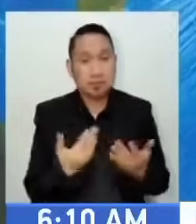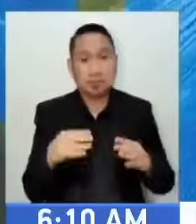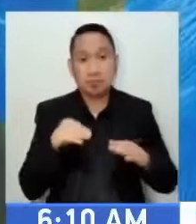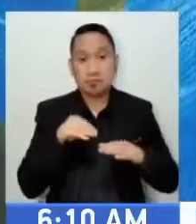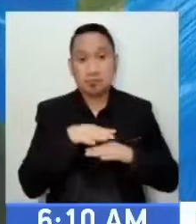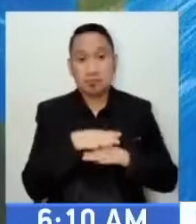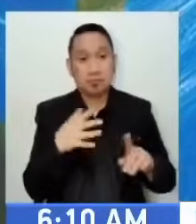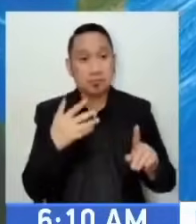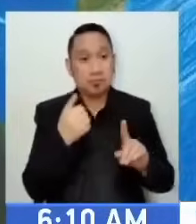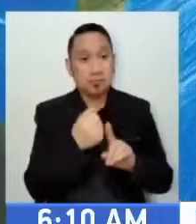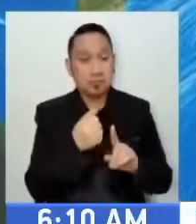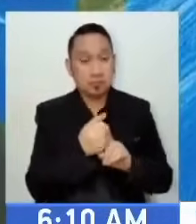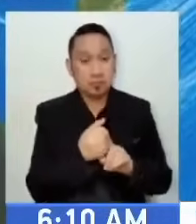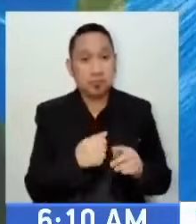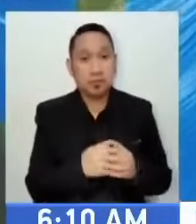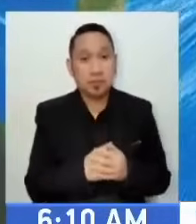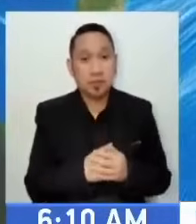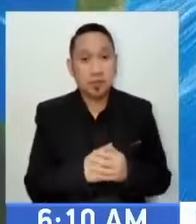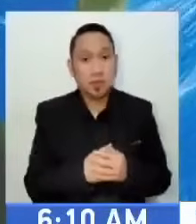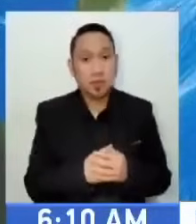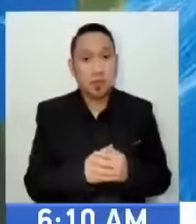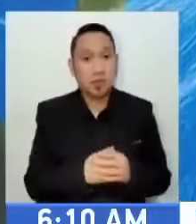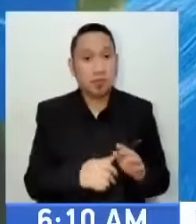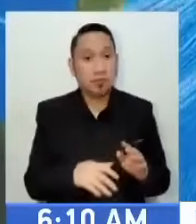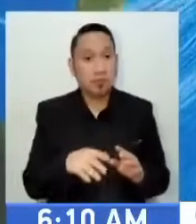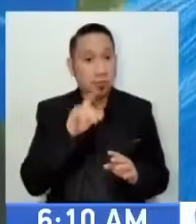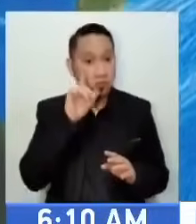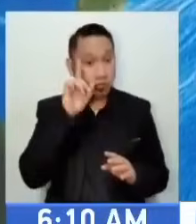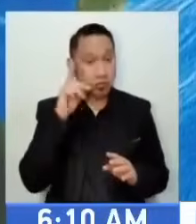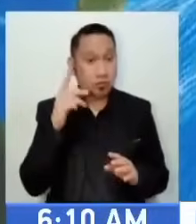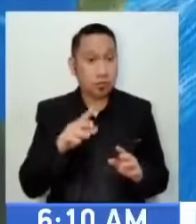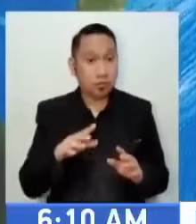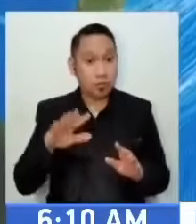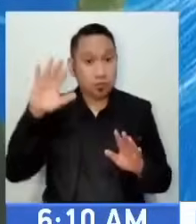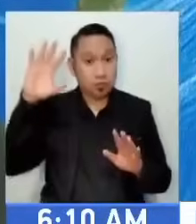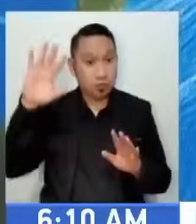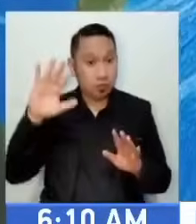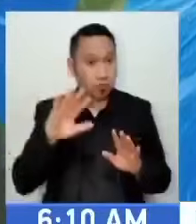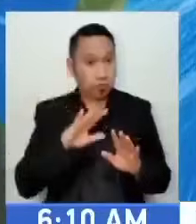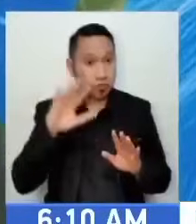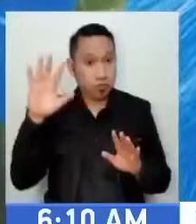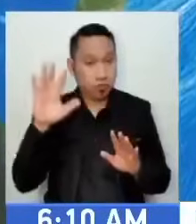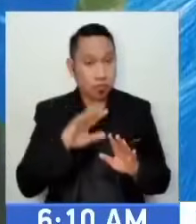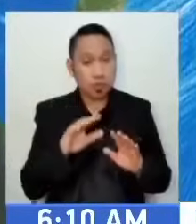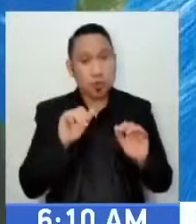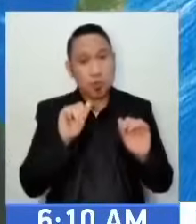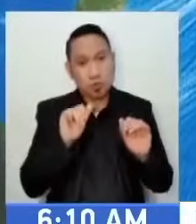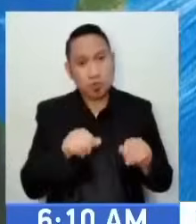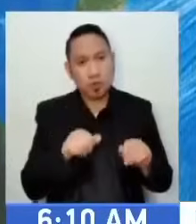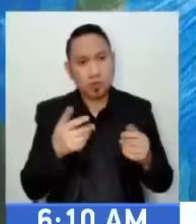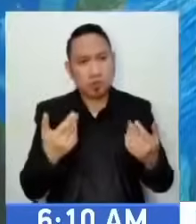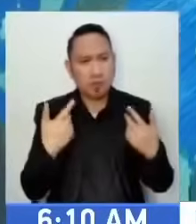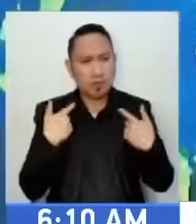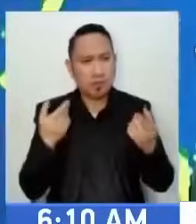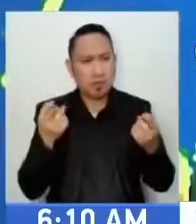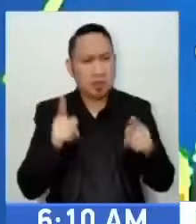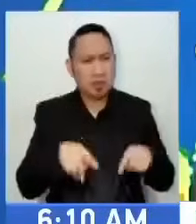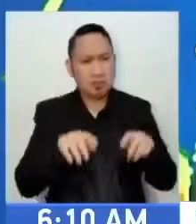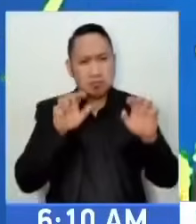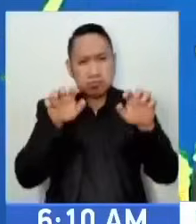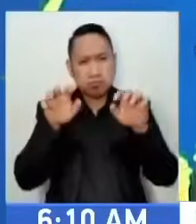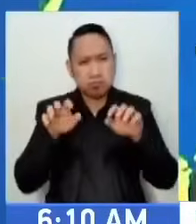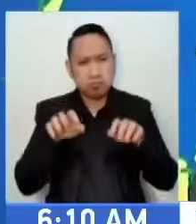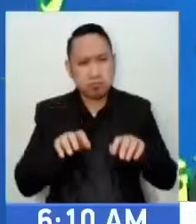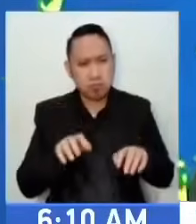flow sa extreme northern zone habang posible muli ang mga local thunderstorms sa iba pang panig ng bansa. Ngayong umaga, asahan ang pag-uulan sa